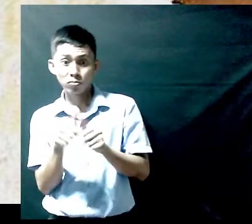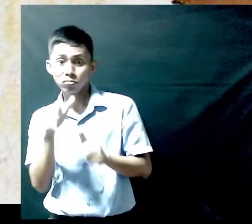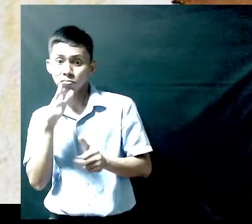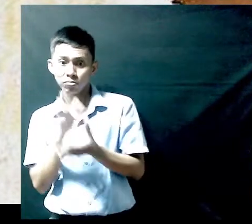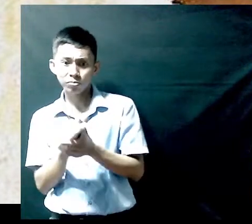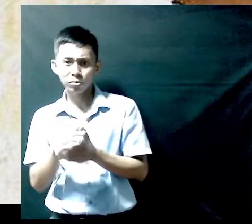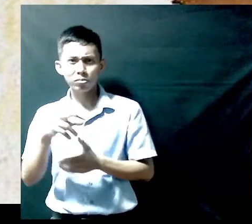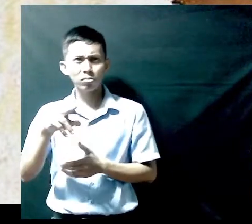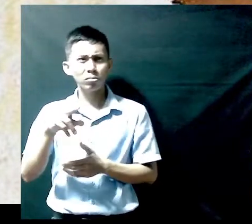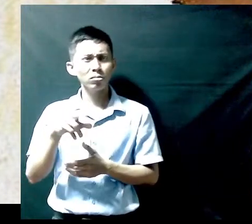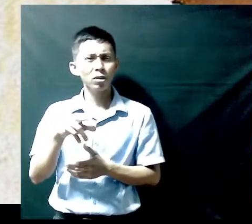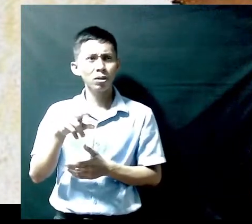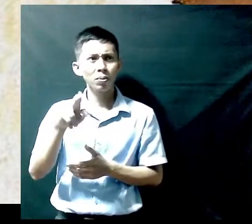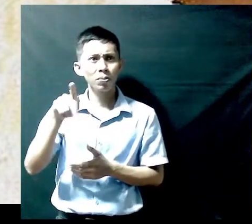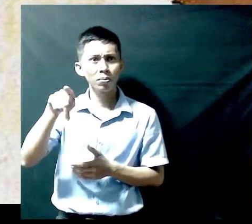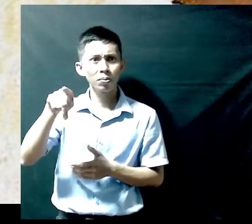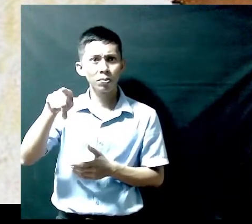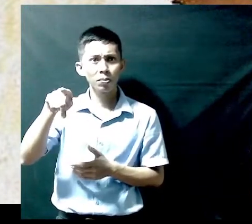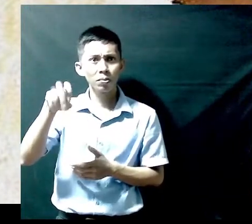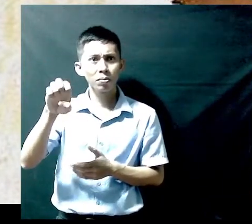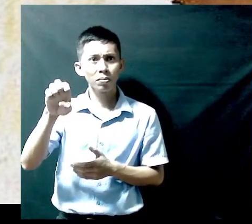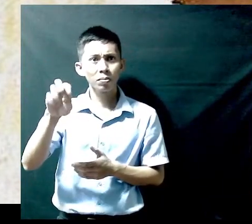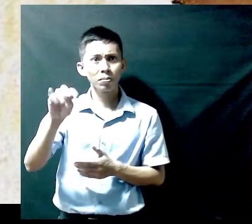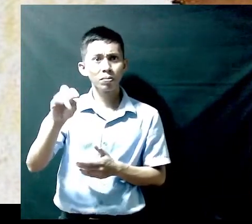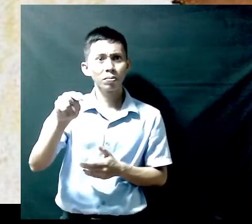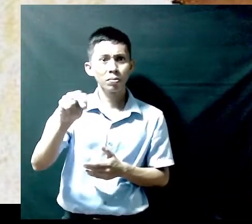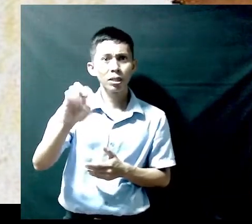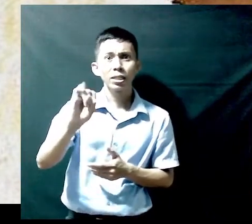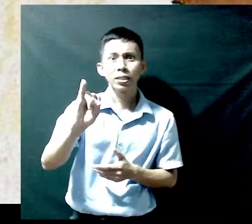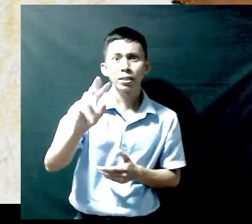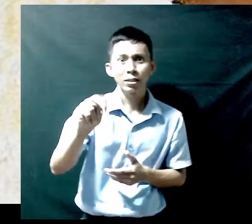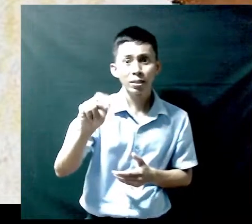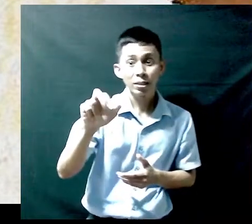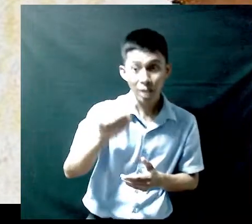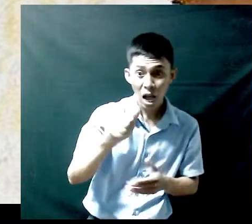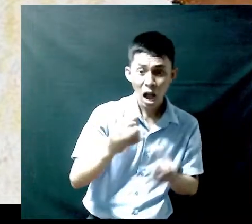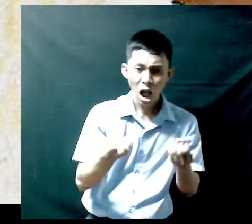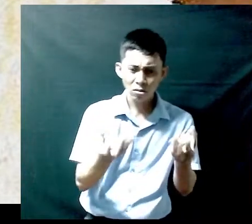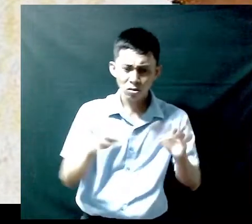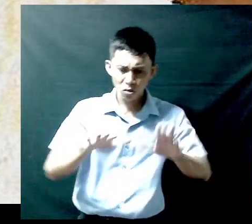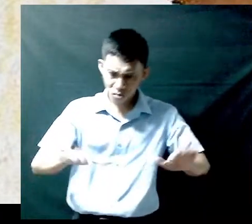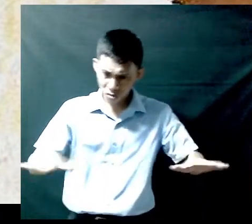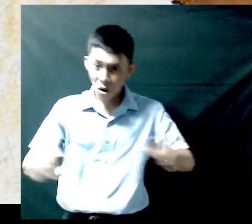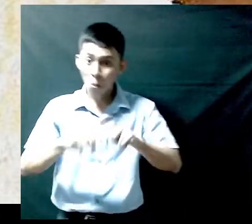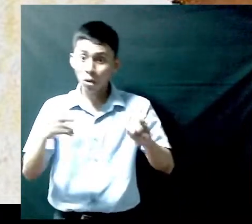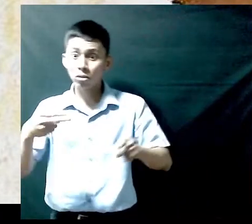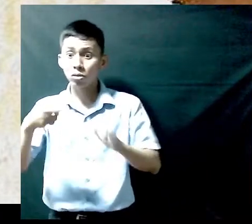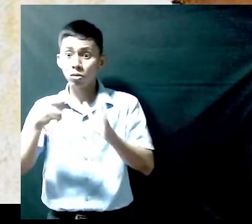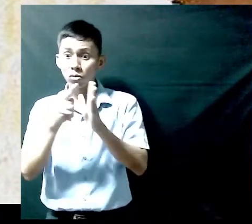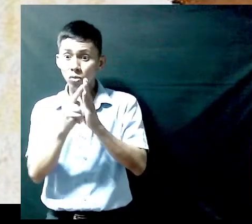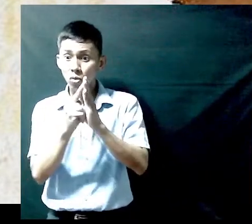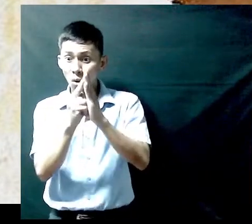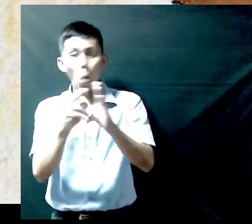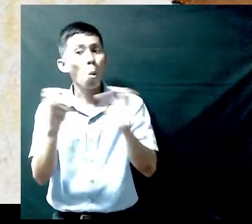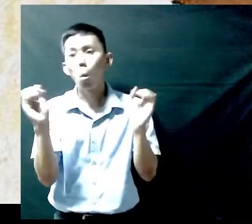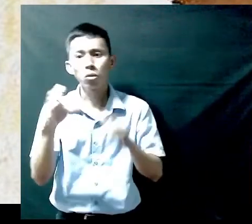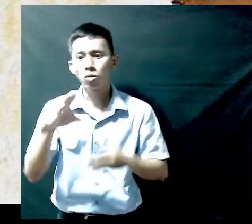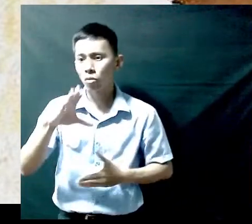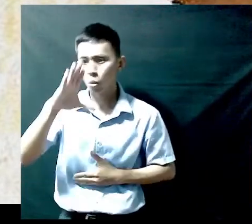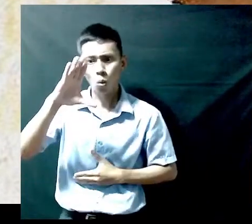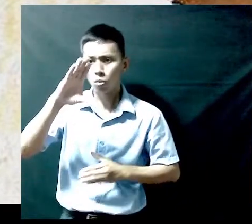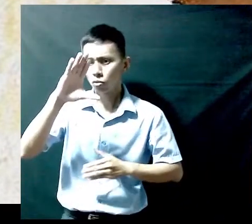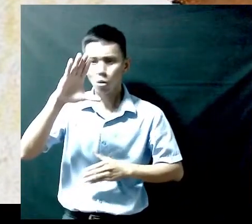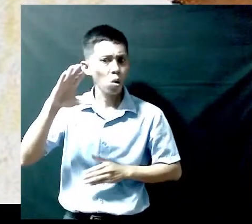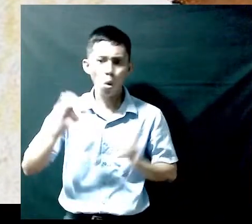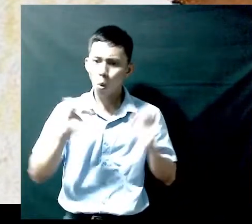Hana. Si Penina maraming anak. Si Hana wala. So nung time na yon, nagkakaroon